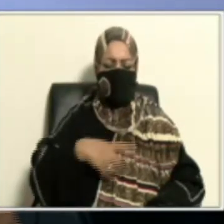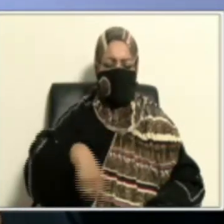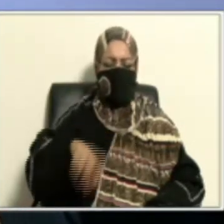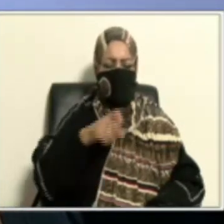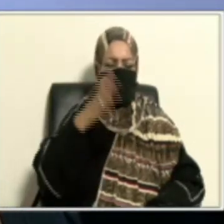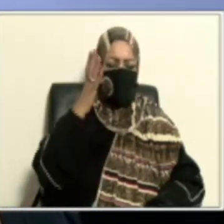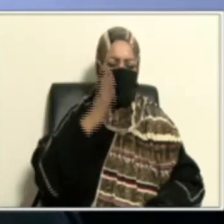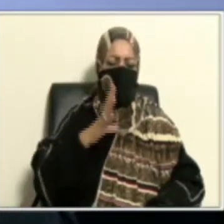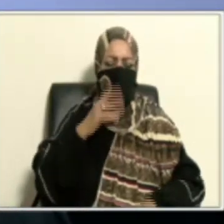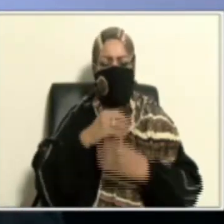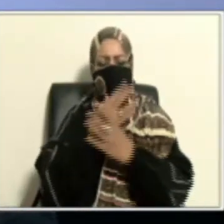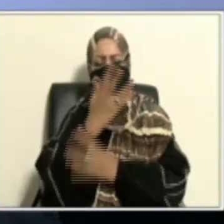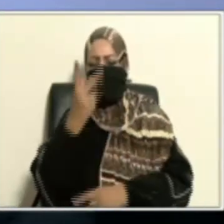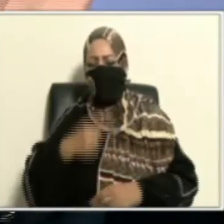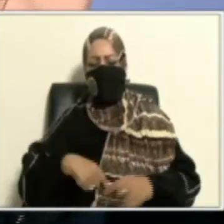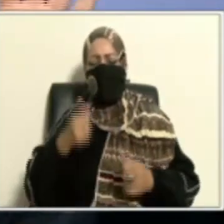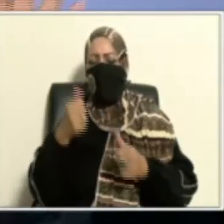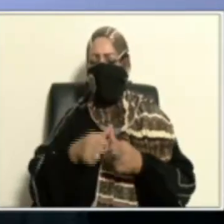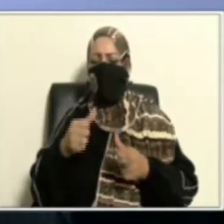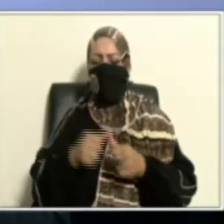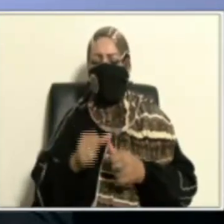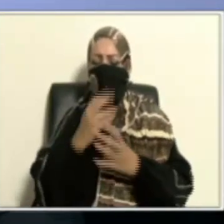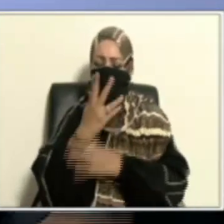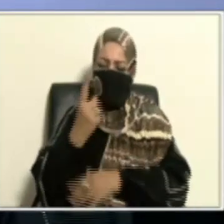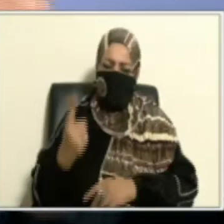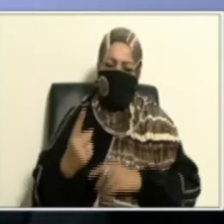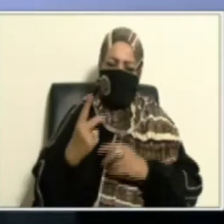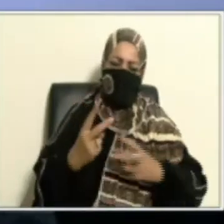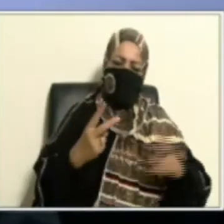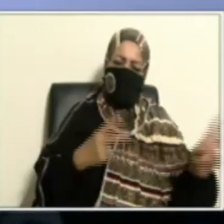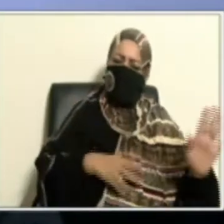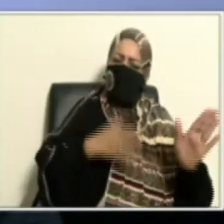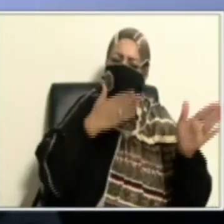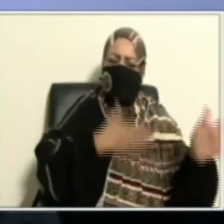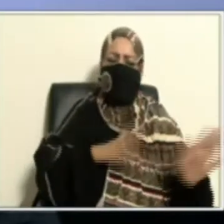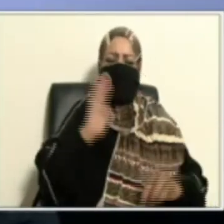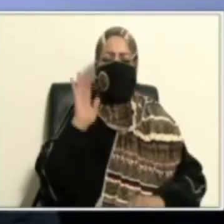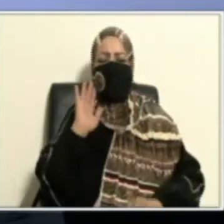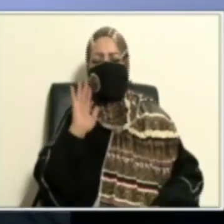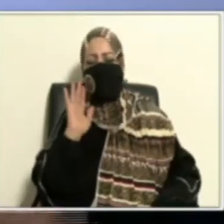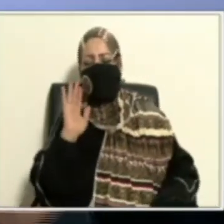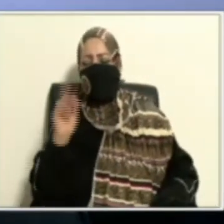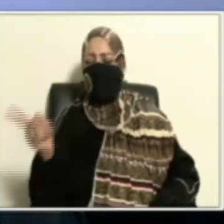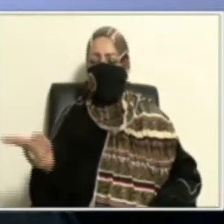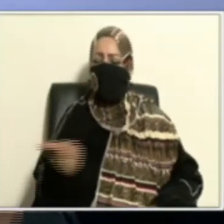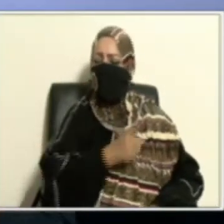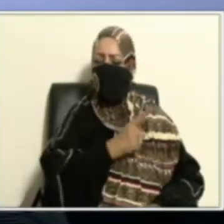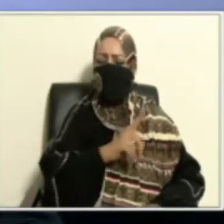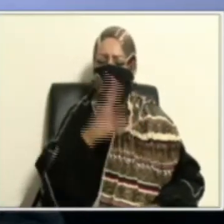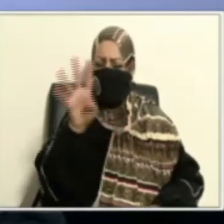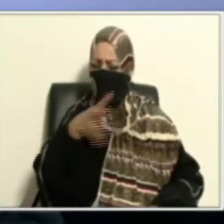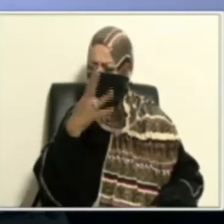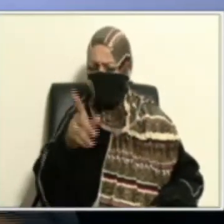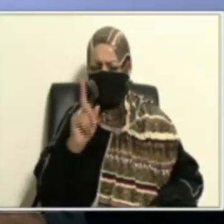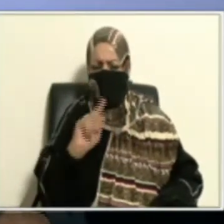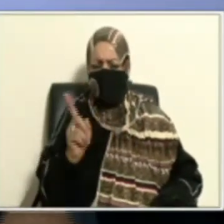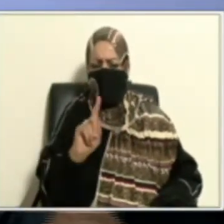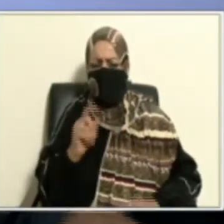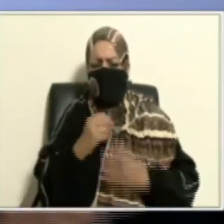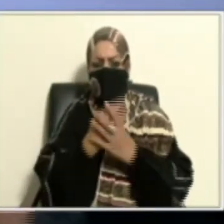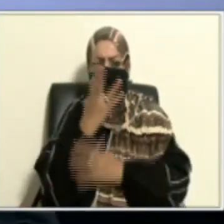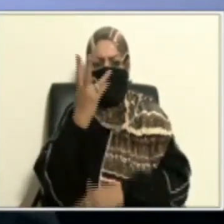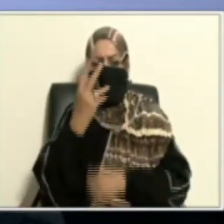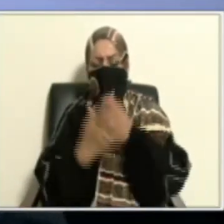أن الوضوء، لأنه لو لم يفعلها مطلقا لظن الناس الوجوب، كان طول عمره يتوضأ لكل صلاة،